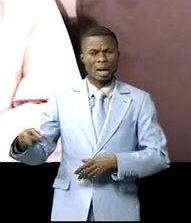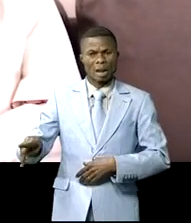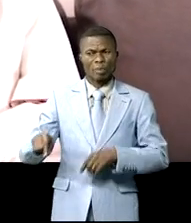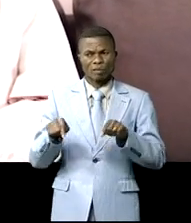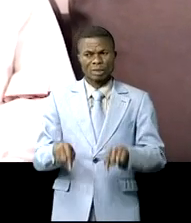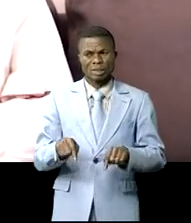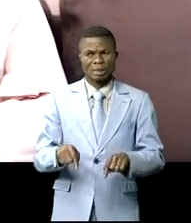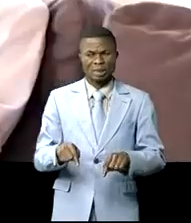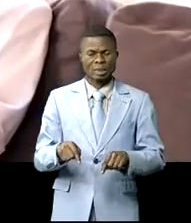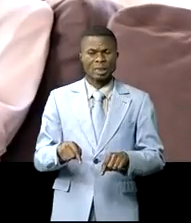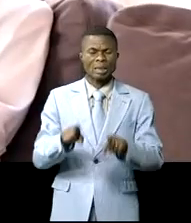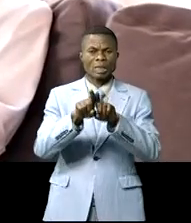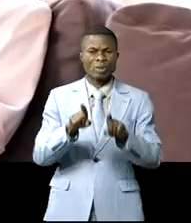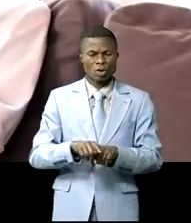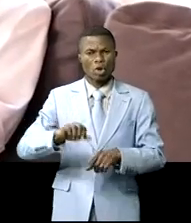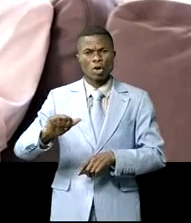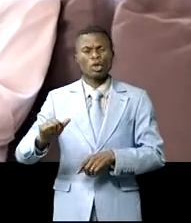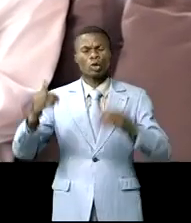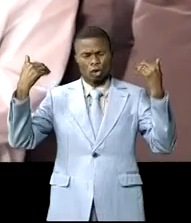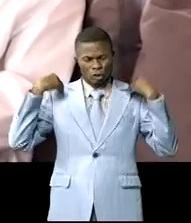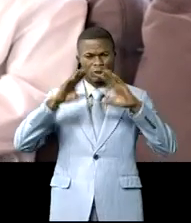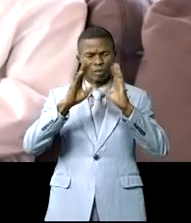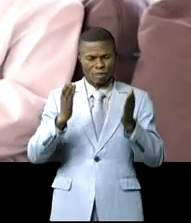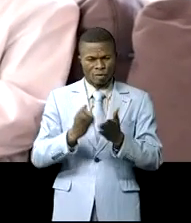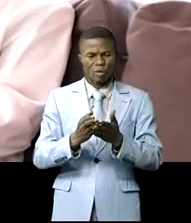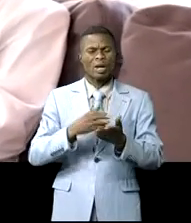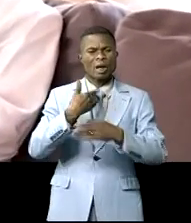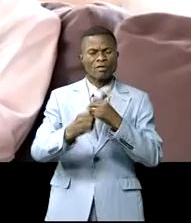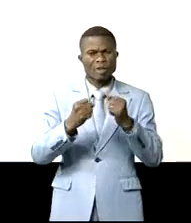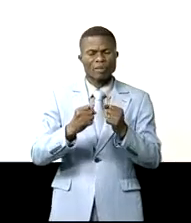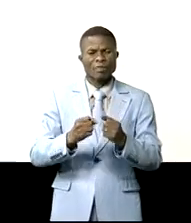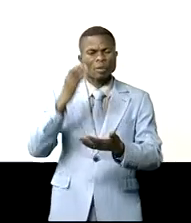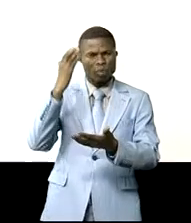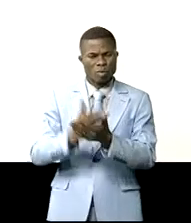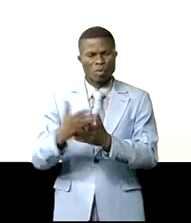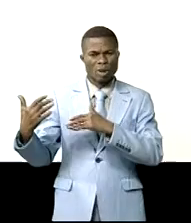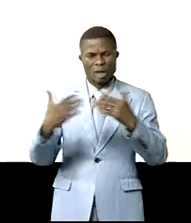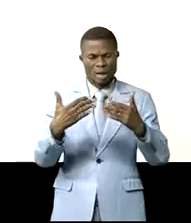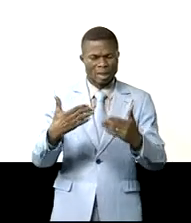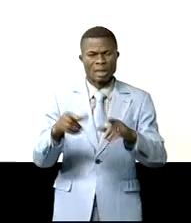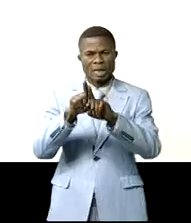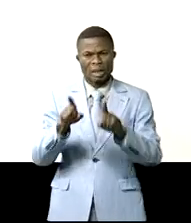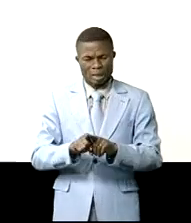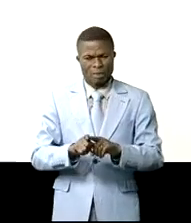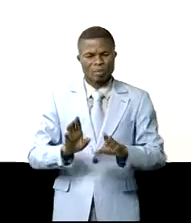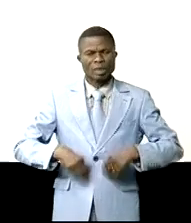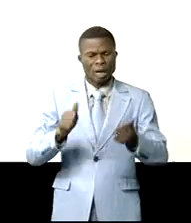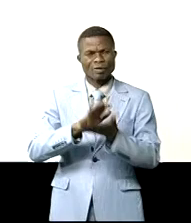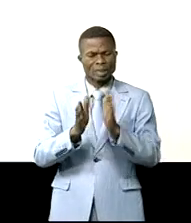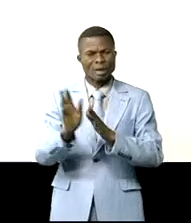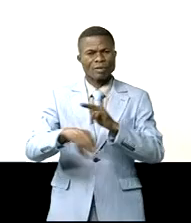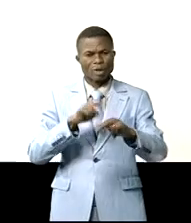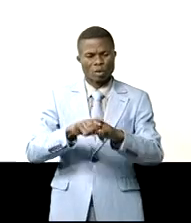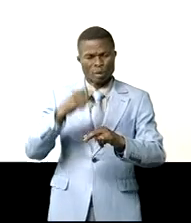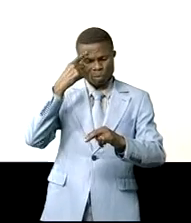province, et les autorités essaient quand même de sensibiliser pour déposer les armes, pour laisser reprendre la vie normale des